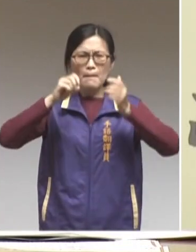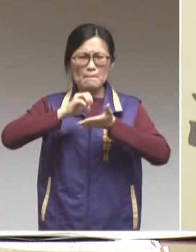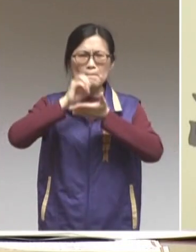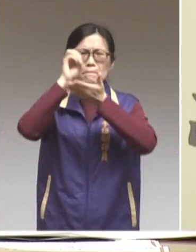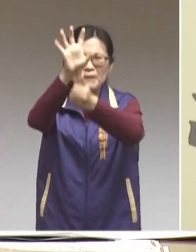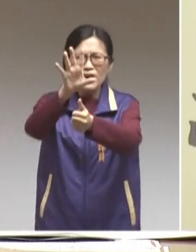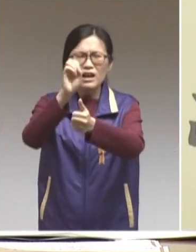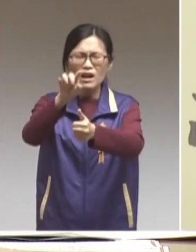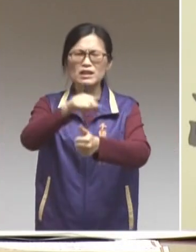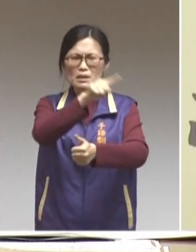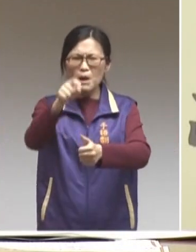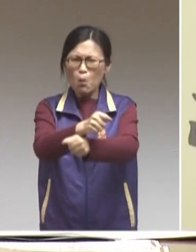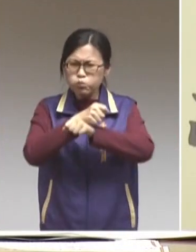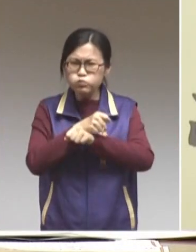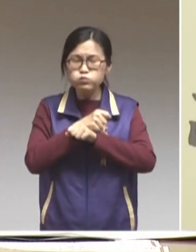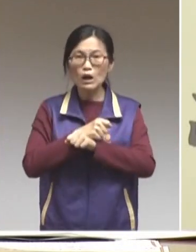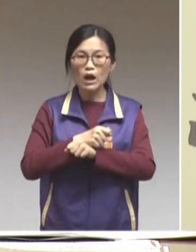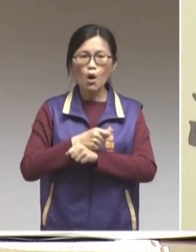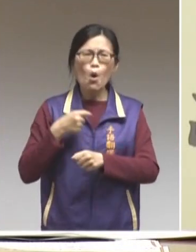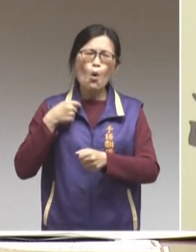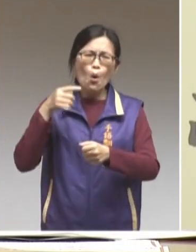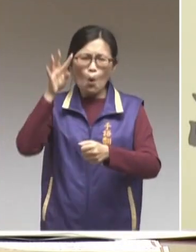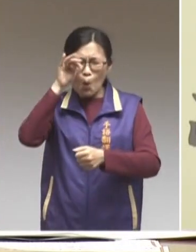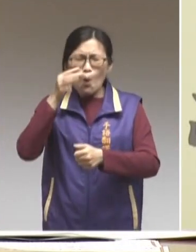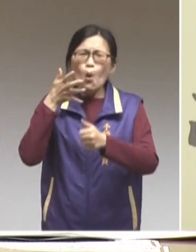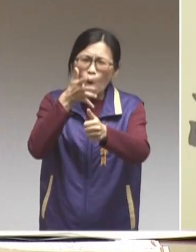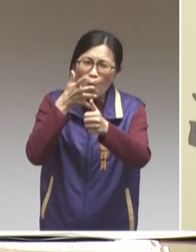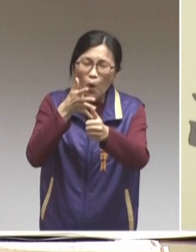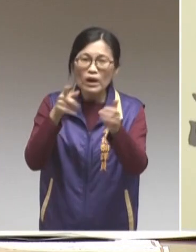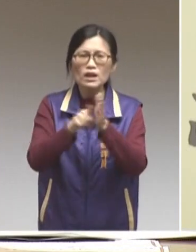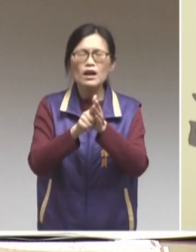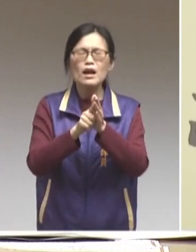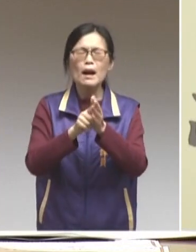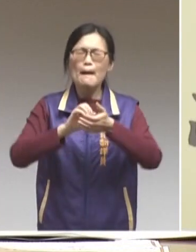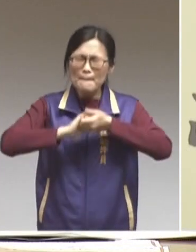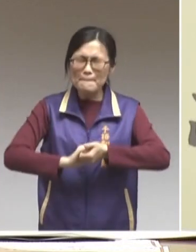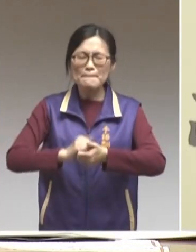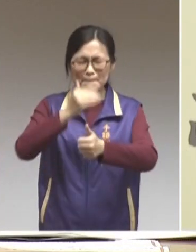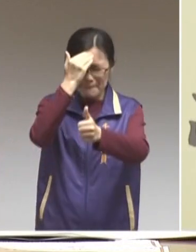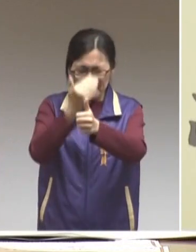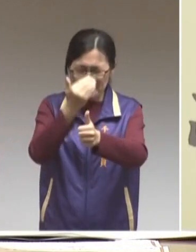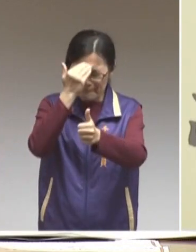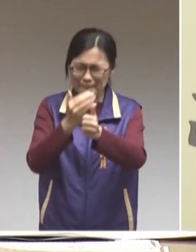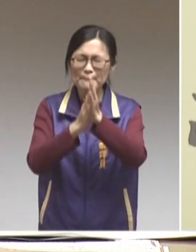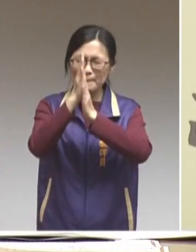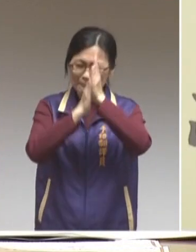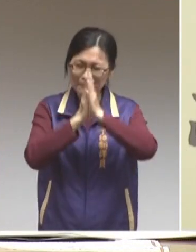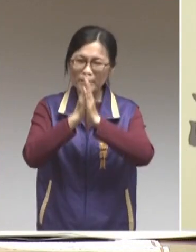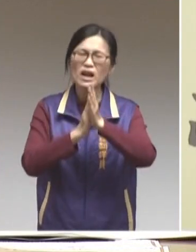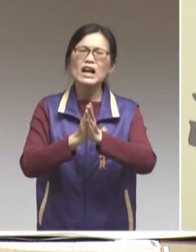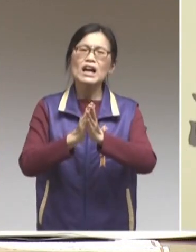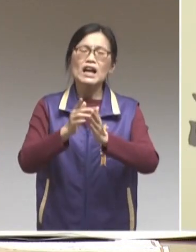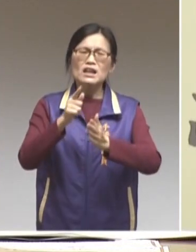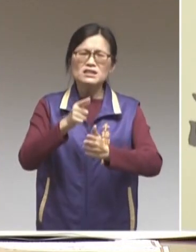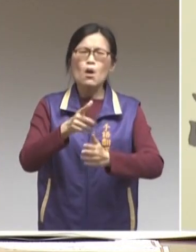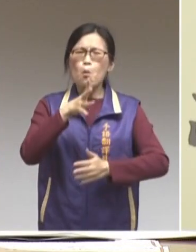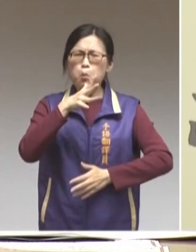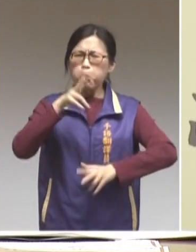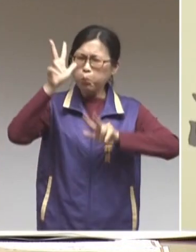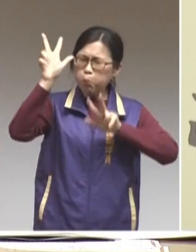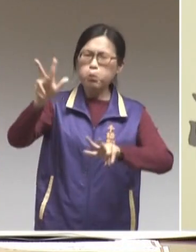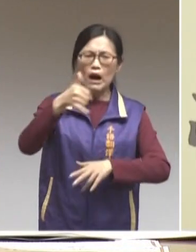够特别小心啊，在疫调的时候，那请务必拜托啊，一定要如实陈述啊你